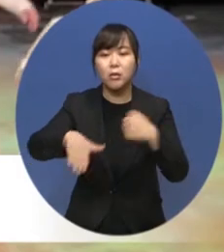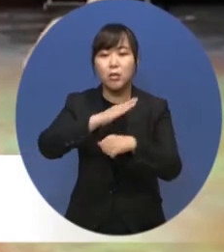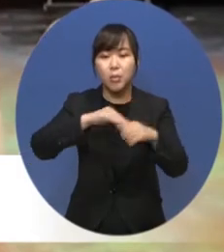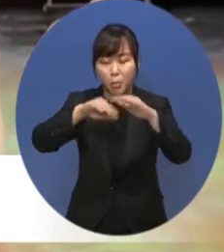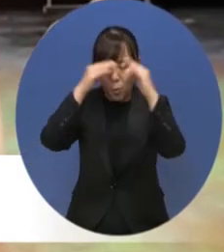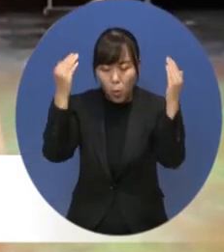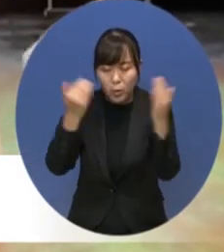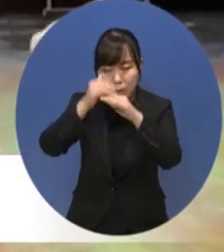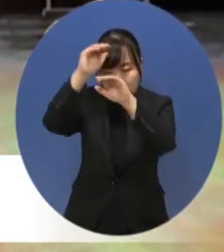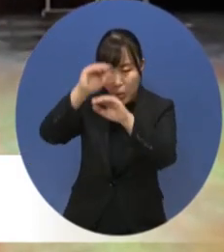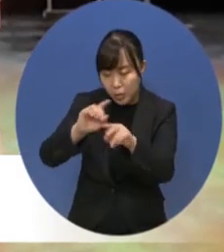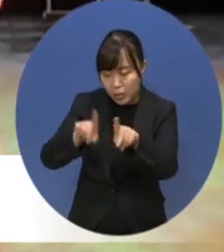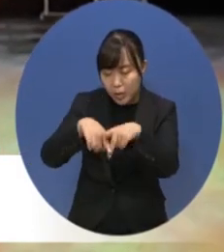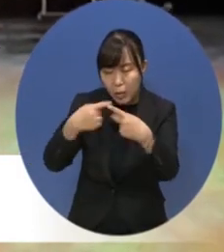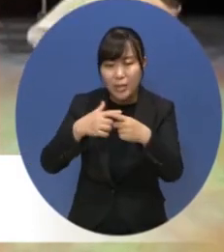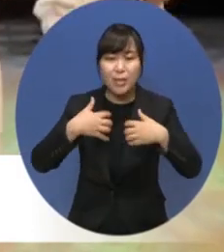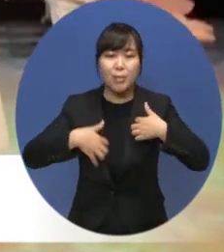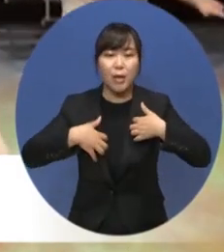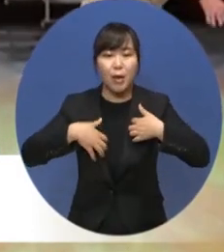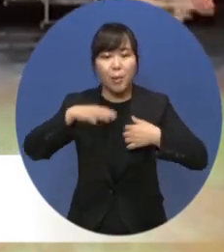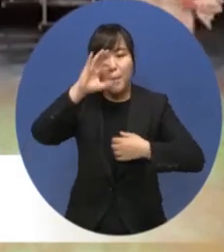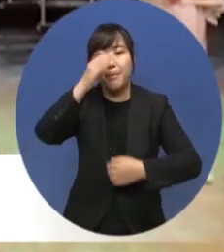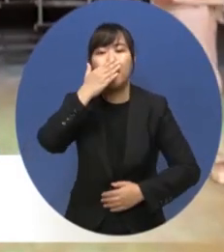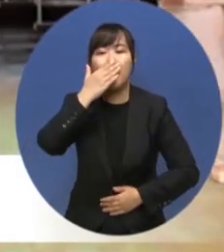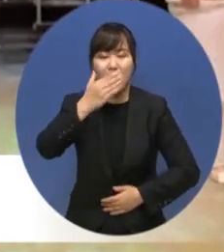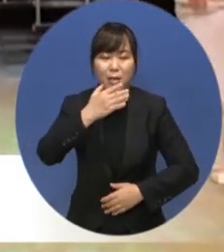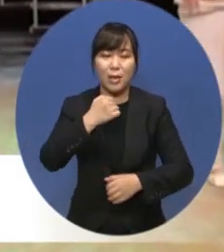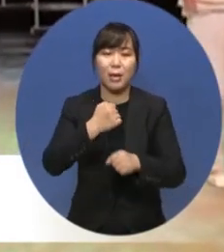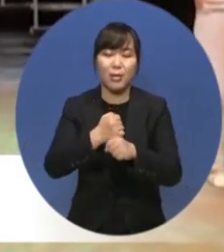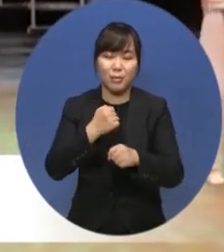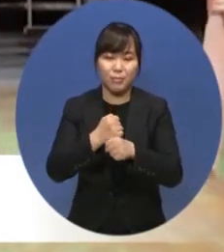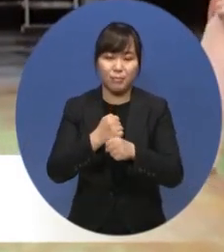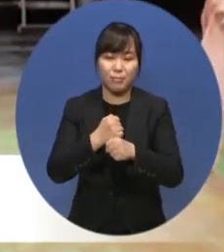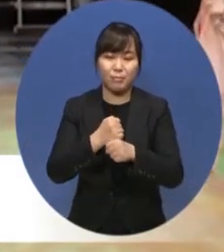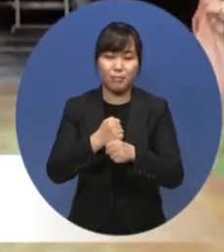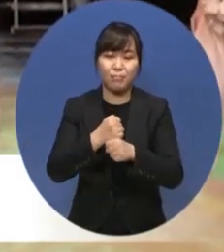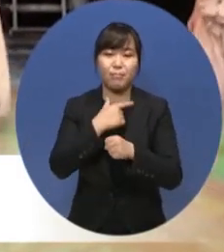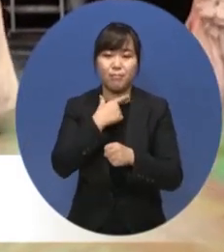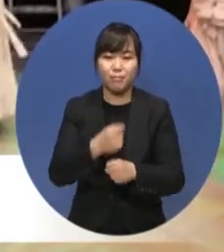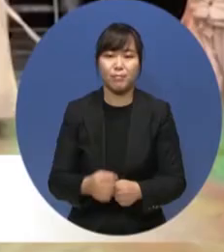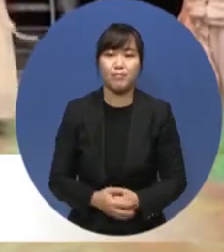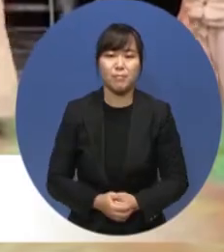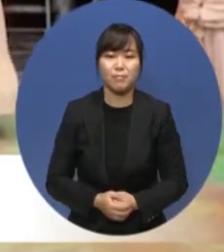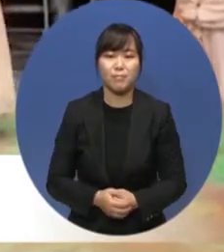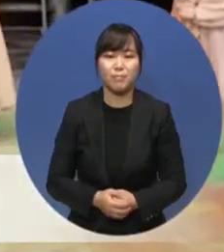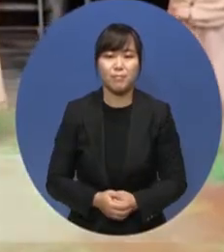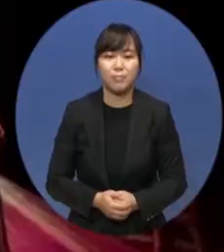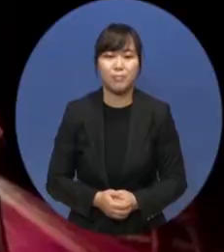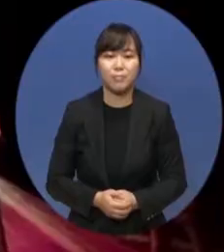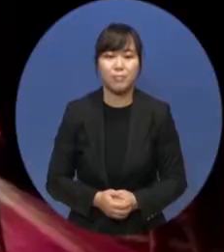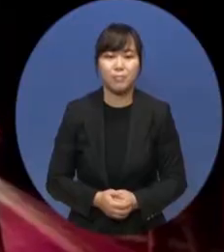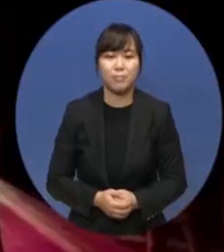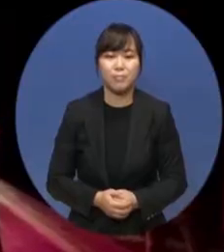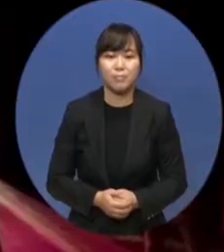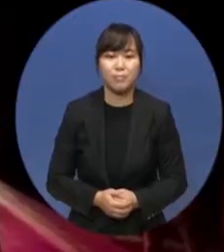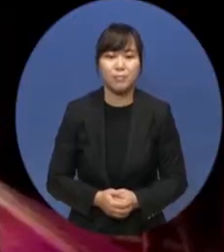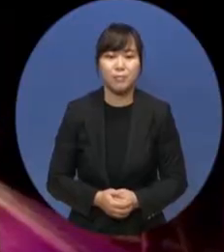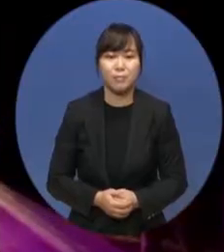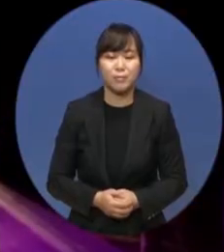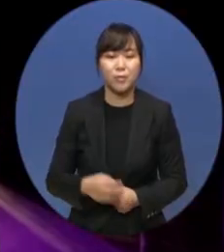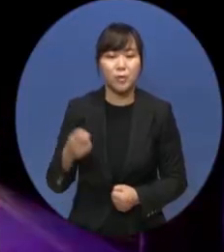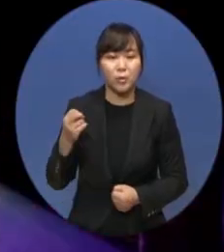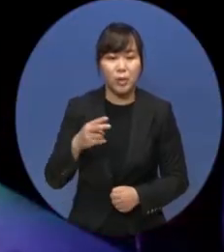전체를 이해하고 재미나게 감상할 수 있게끔 만들고자 했습니다.